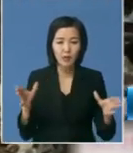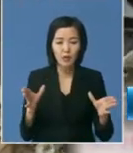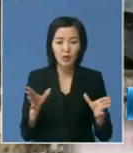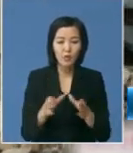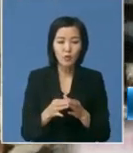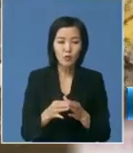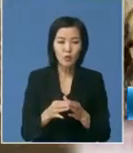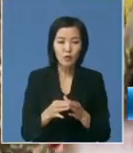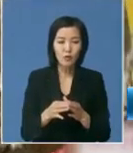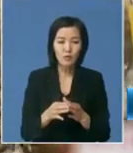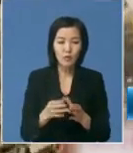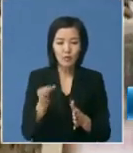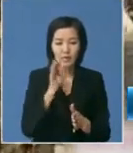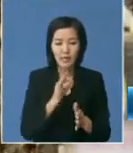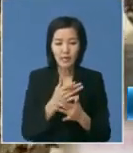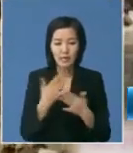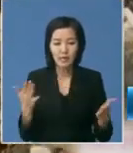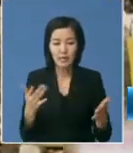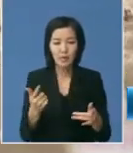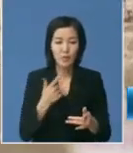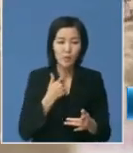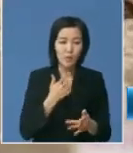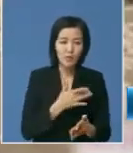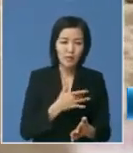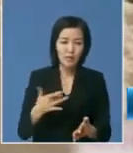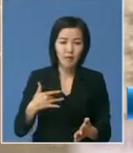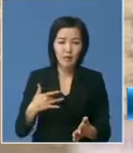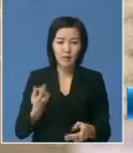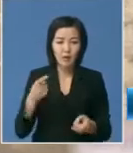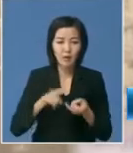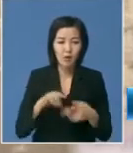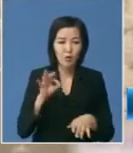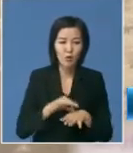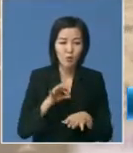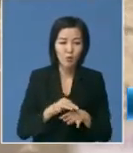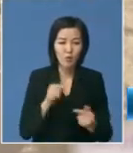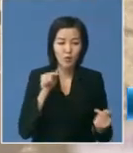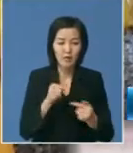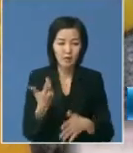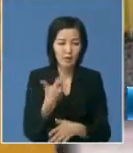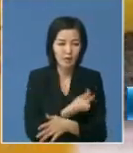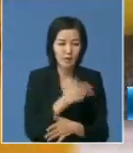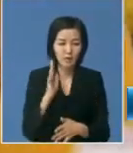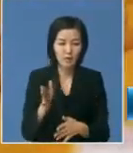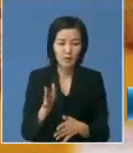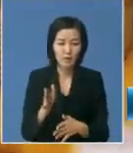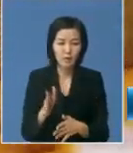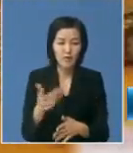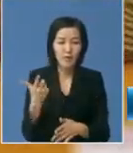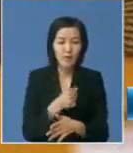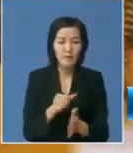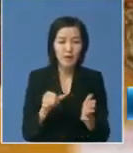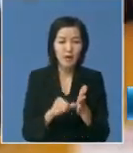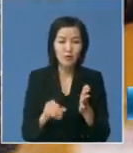қоры апарған дәрі-дәрмек, өкпе, тамақ ауруы сияқты жұқпалы індетке қарсы егілетін болады. Ұйым өкілдерінің айтуынша, екпе 600